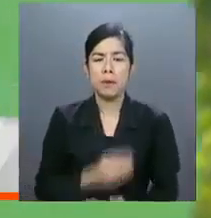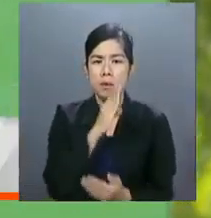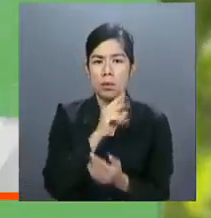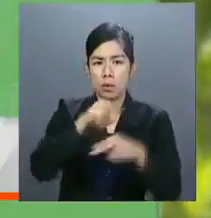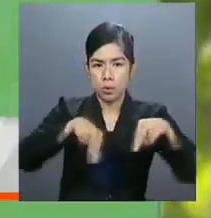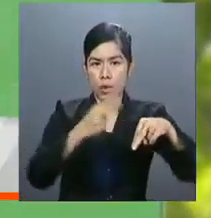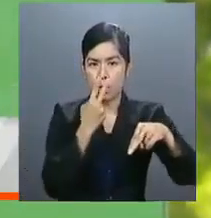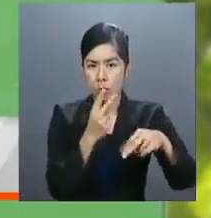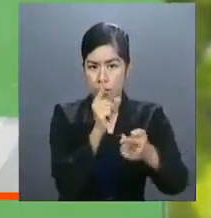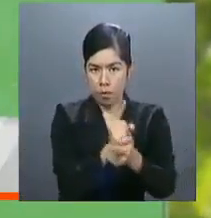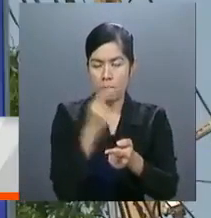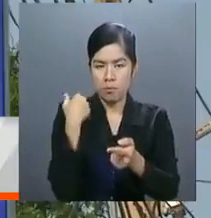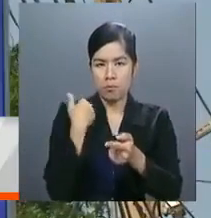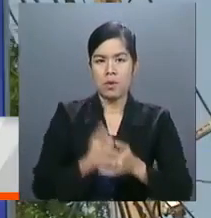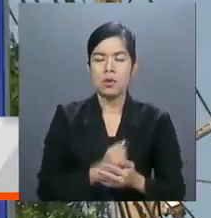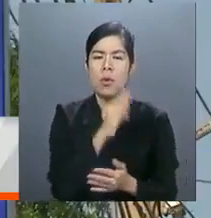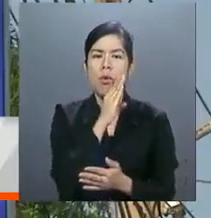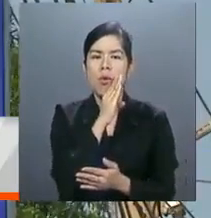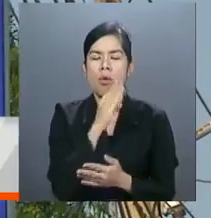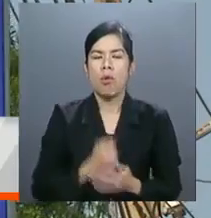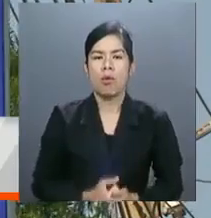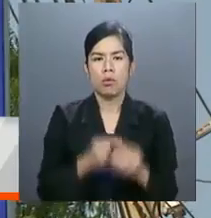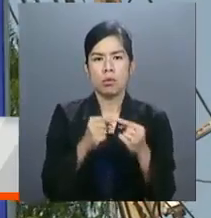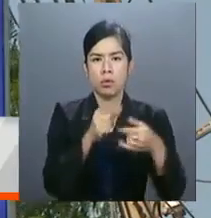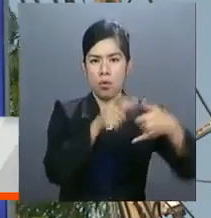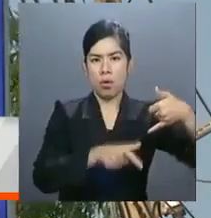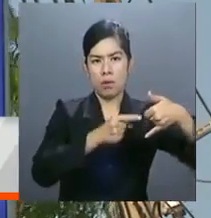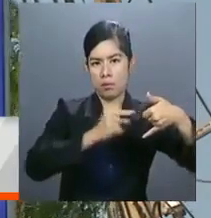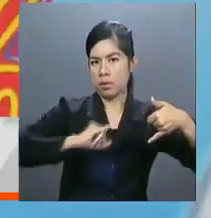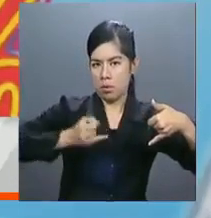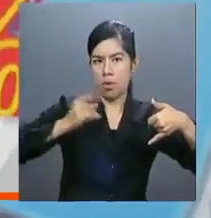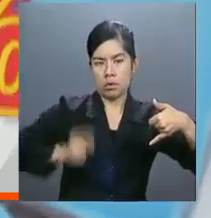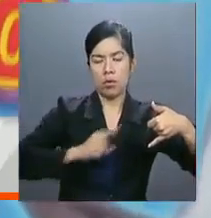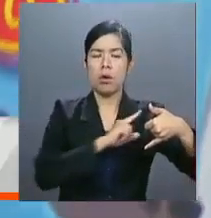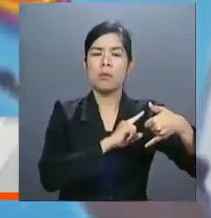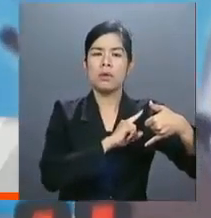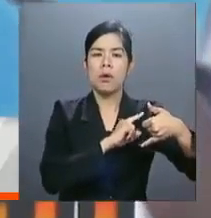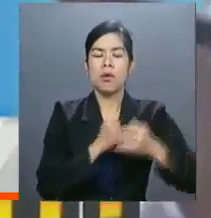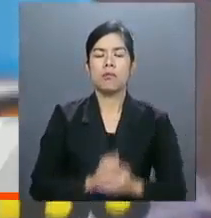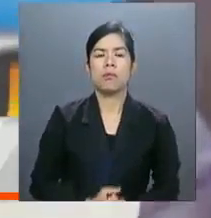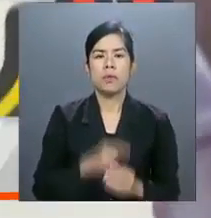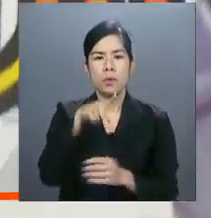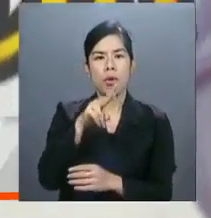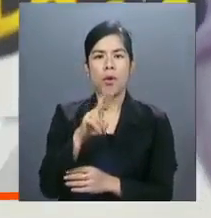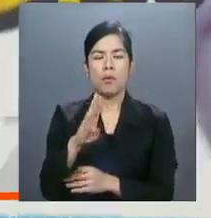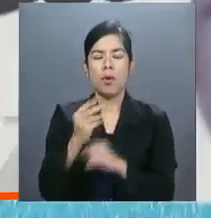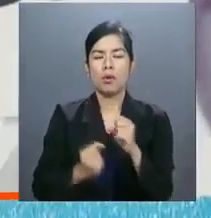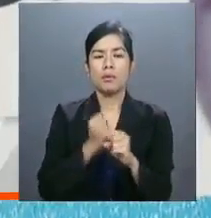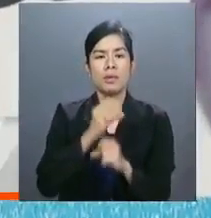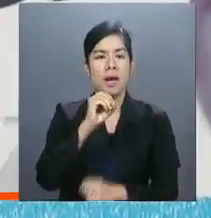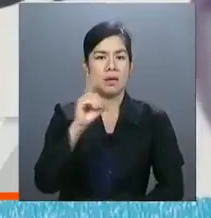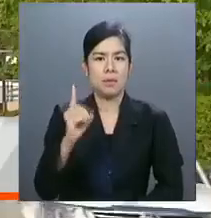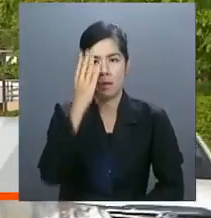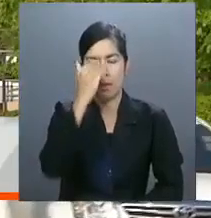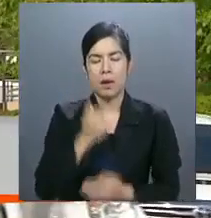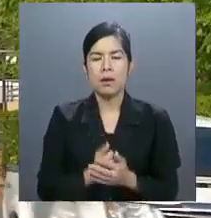ข้องกับการทุจริตสช.จะดำเนินคดีอาญากับเจ้าของตามกฎหมายการศึกษาเอกชนปี2551ฐานลักลอบเปิดโรง